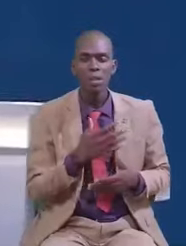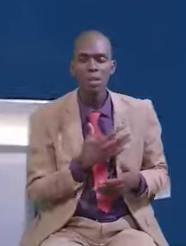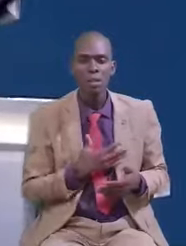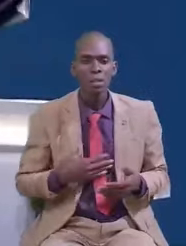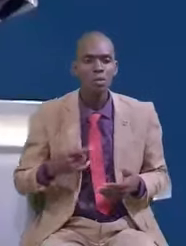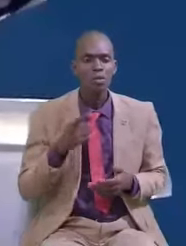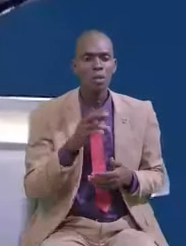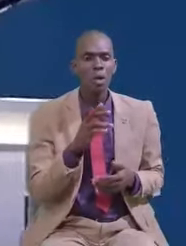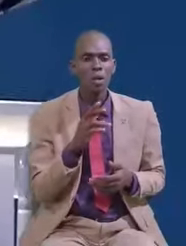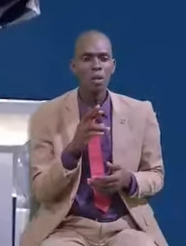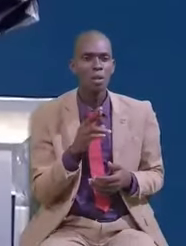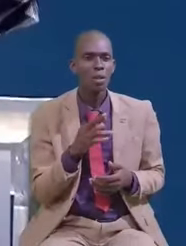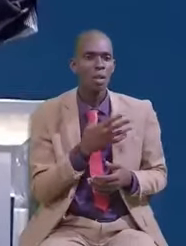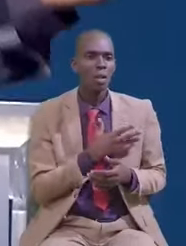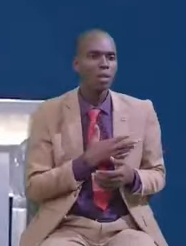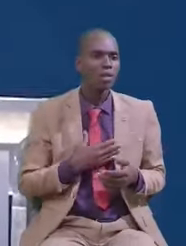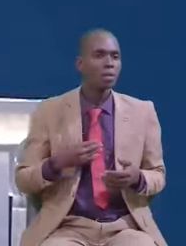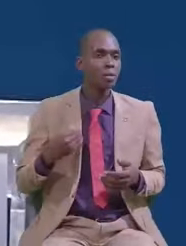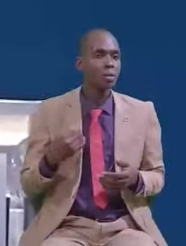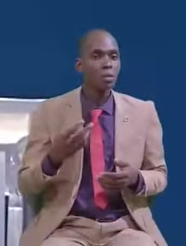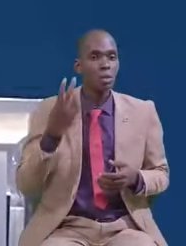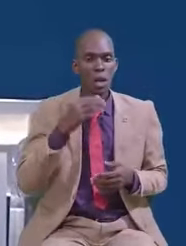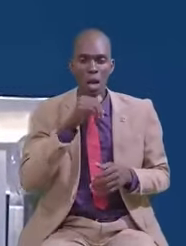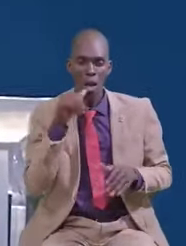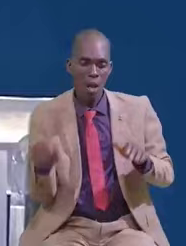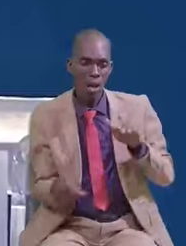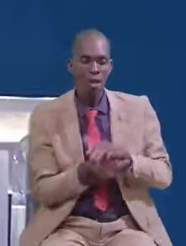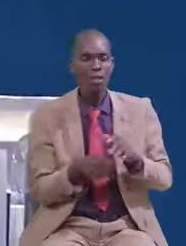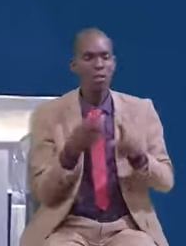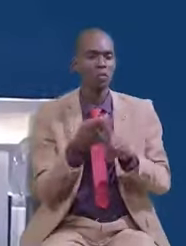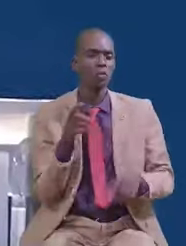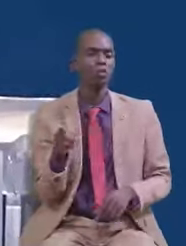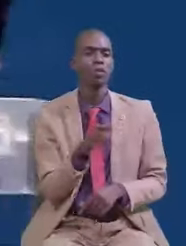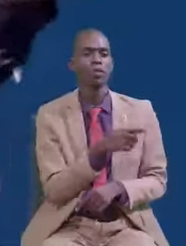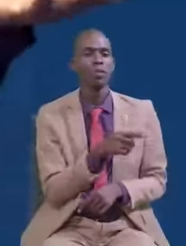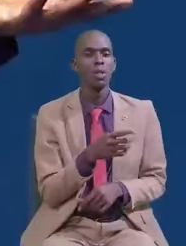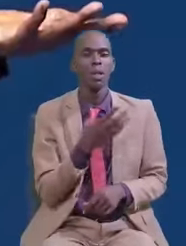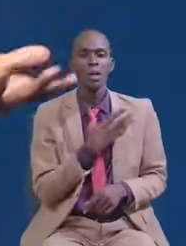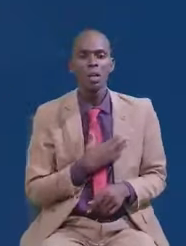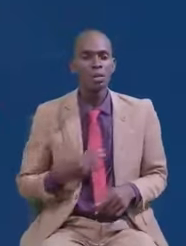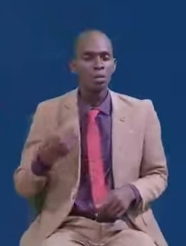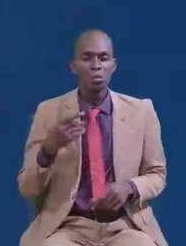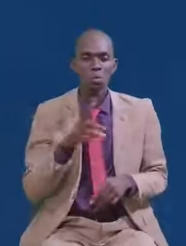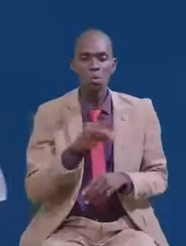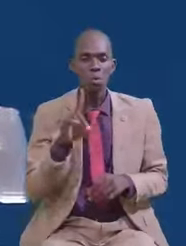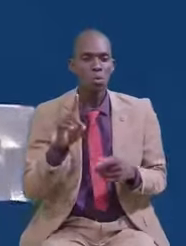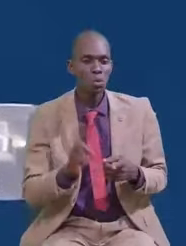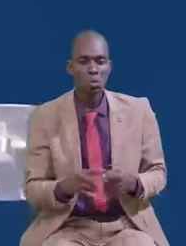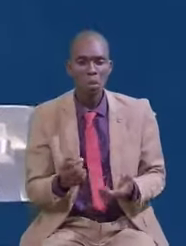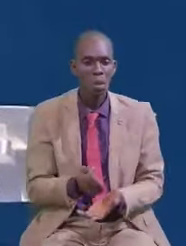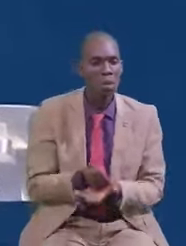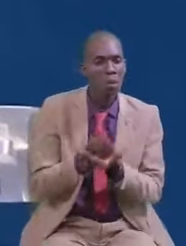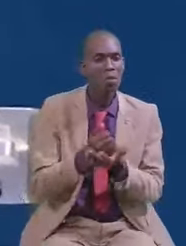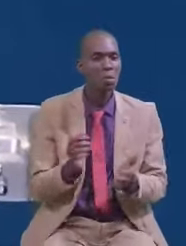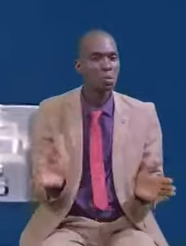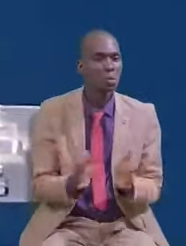Il se cachait et t'abandonnait dans le problème. Et il ne peut même pas te compter. Tu